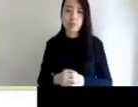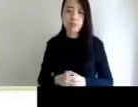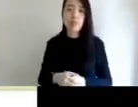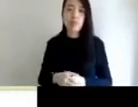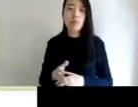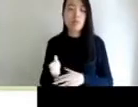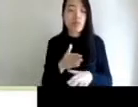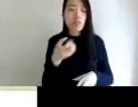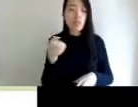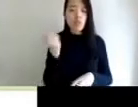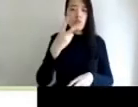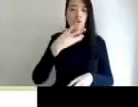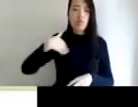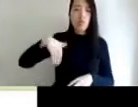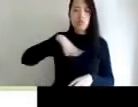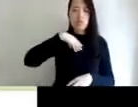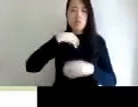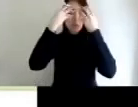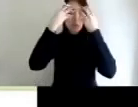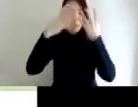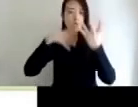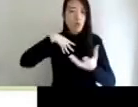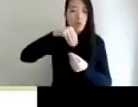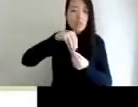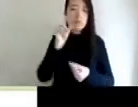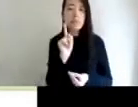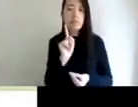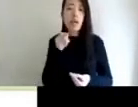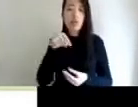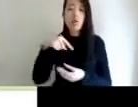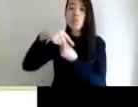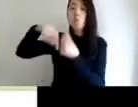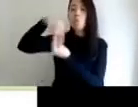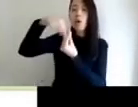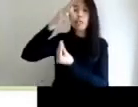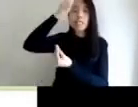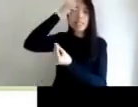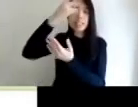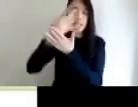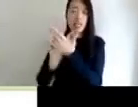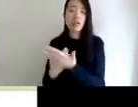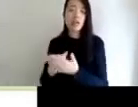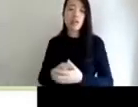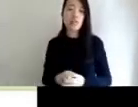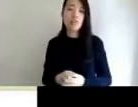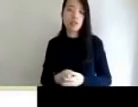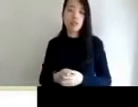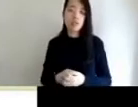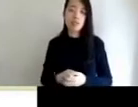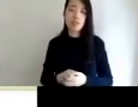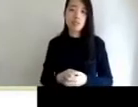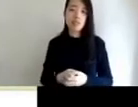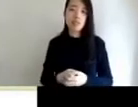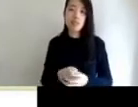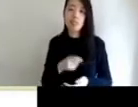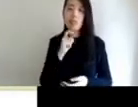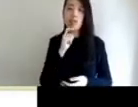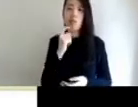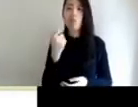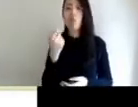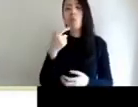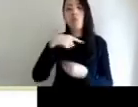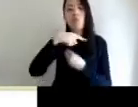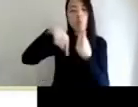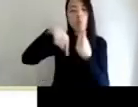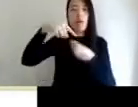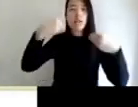關注一啲關於環境嘅一啲政策啦。咁亦都會有啲環境教育嘅工作，